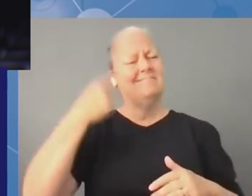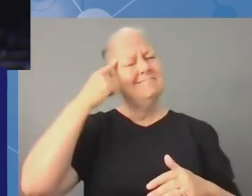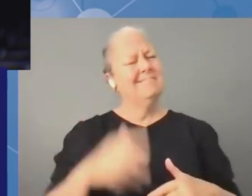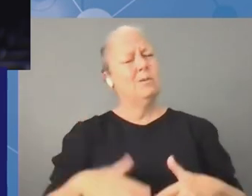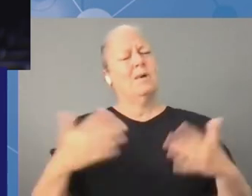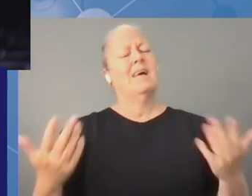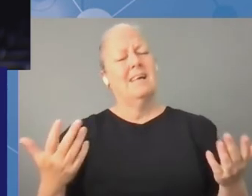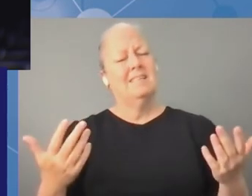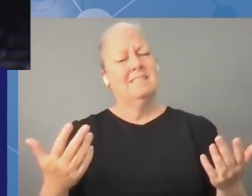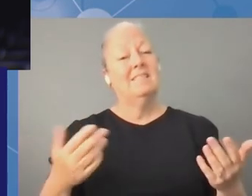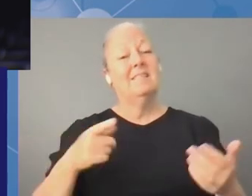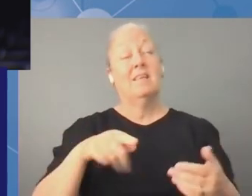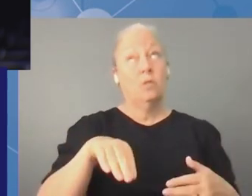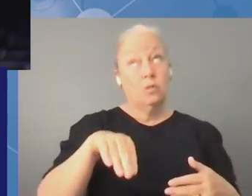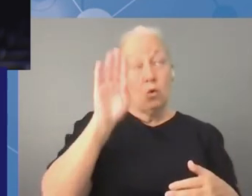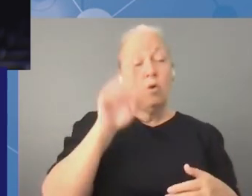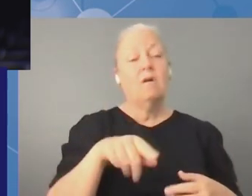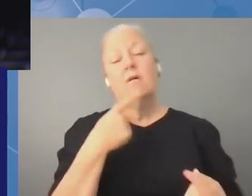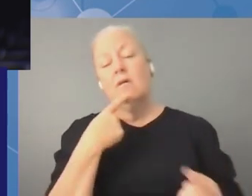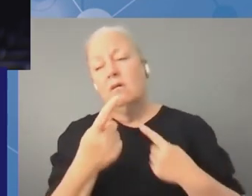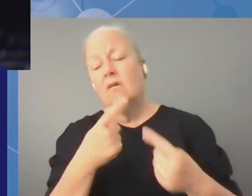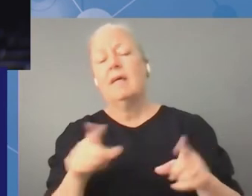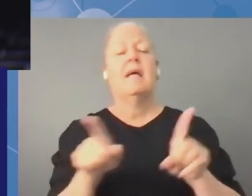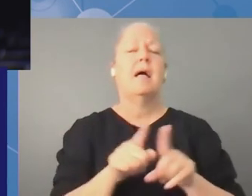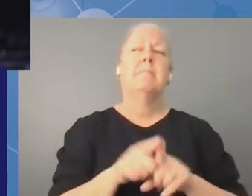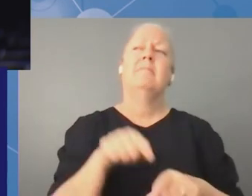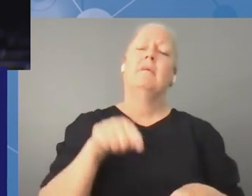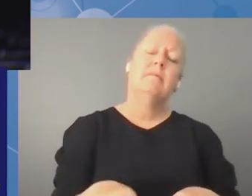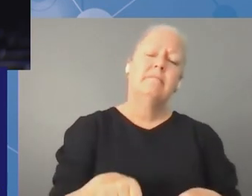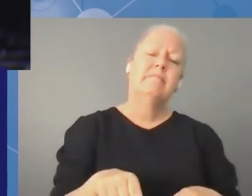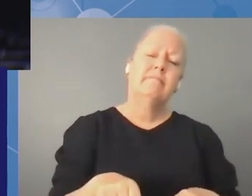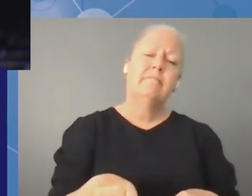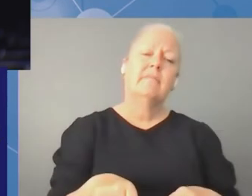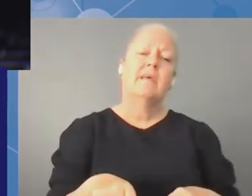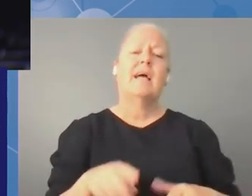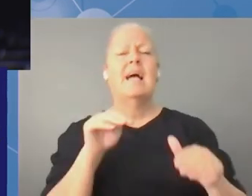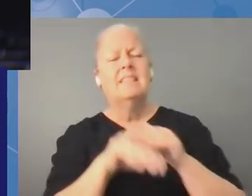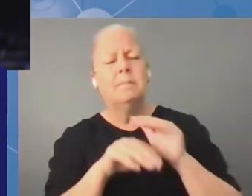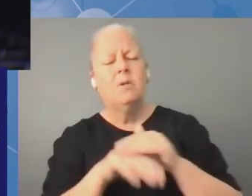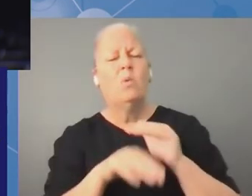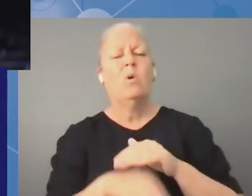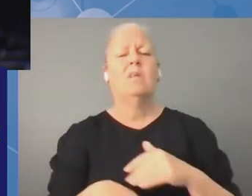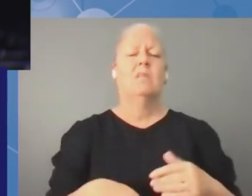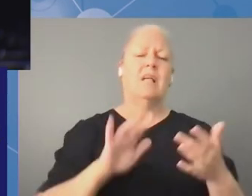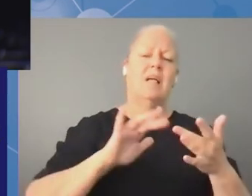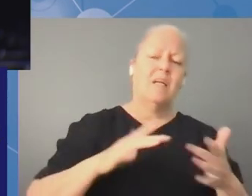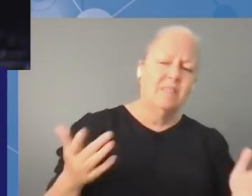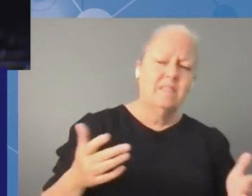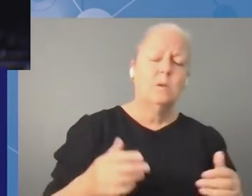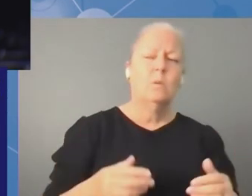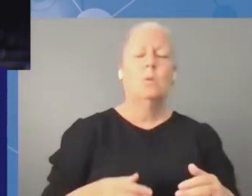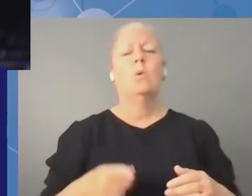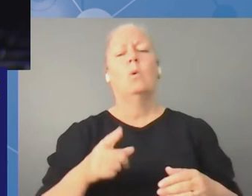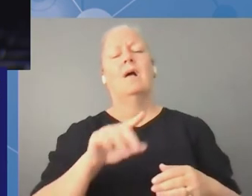إدارة الإنترنت على المستوى الدولي، ما زلنا نرى فارق كبير بين دول